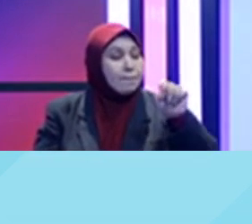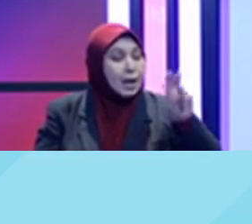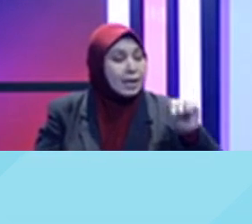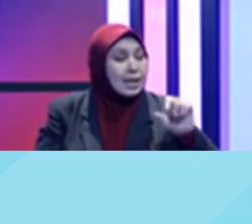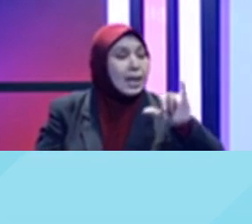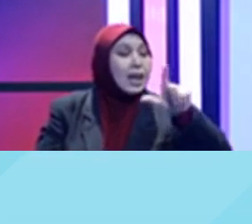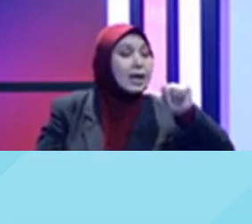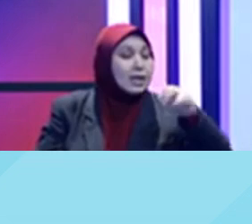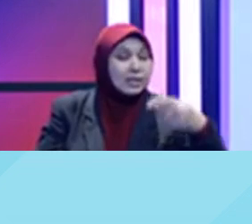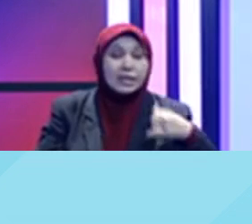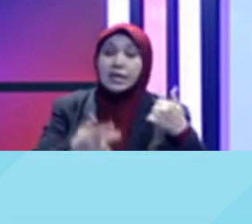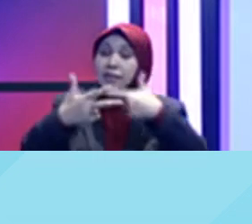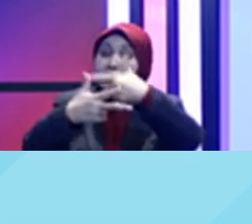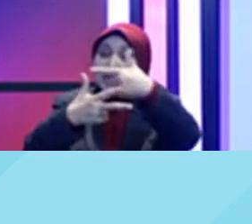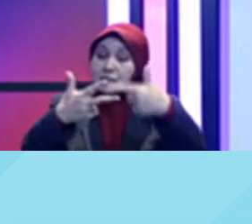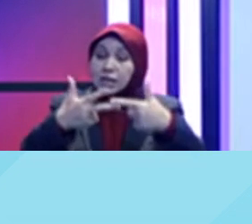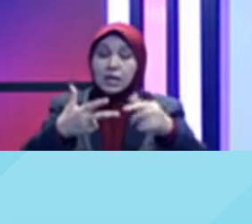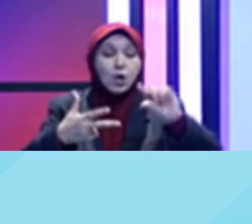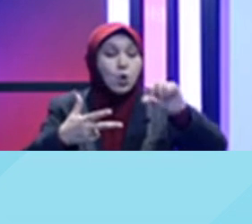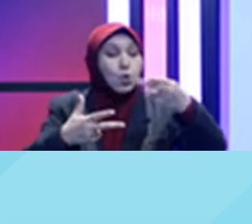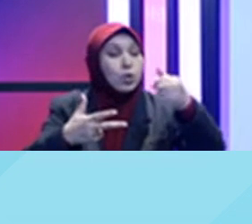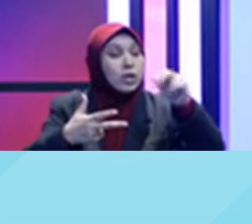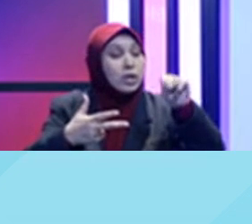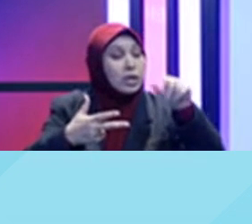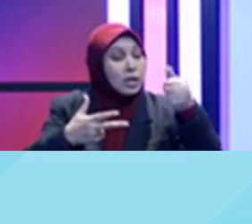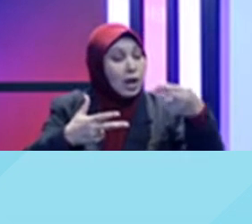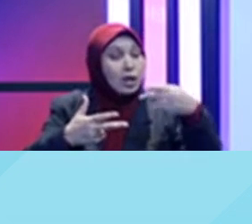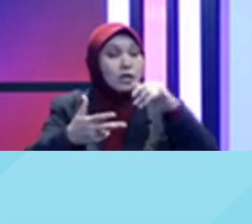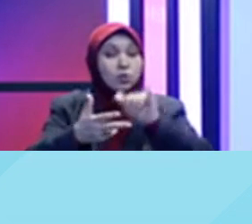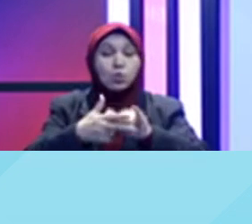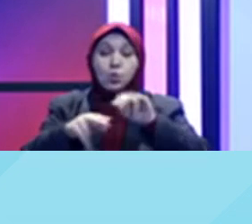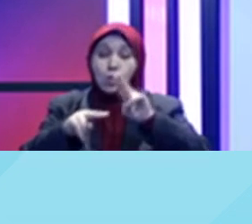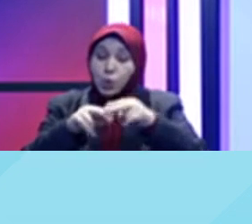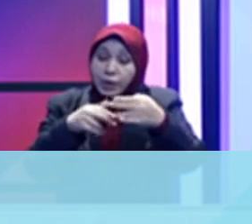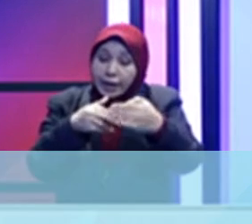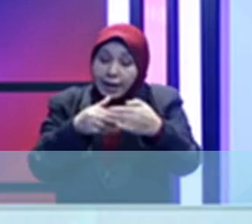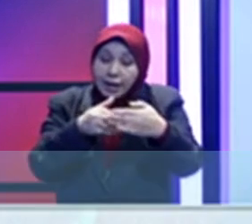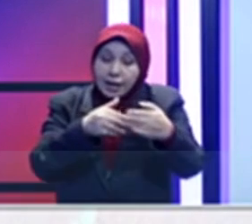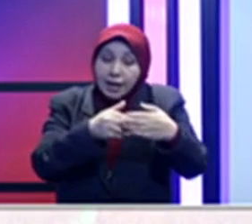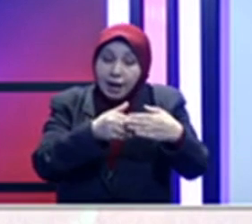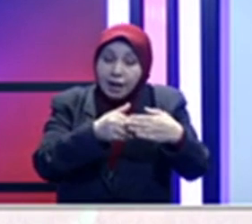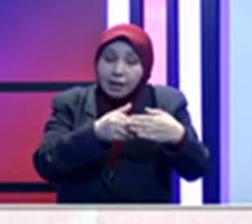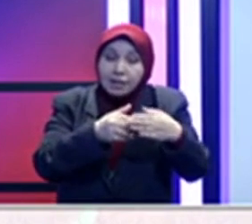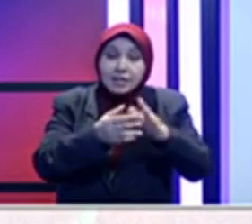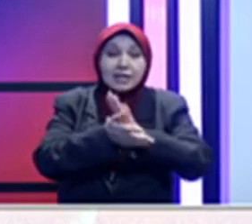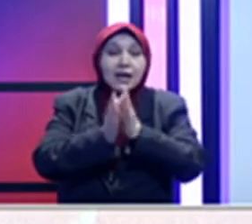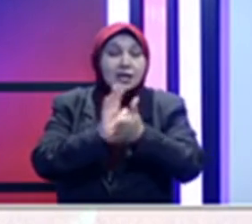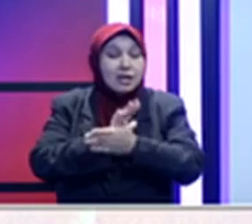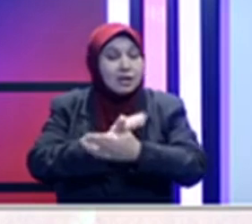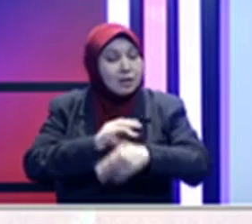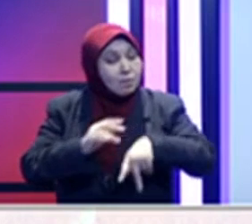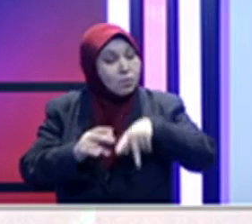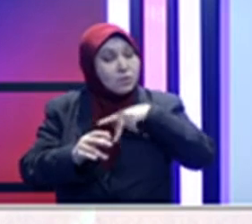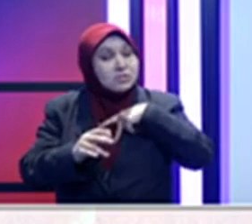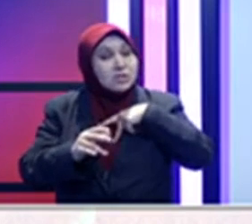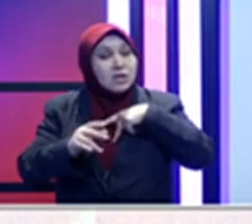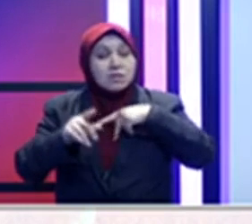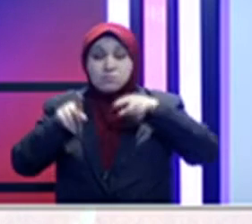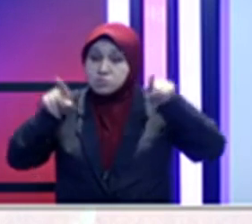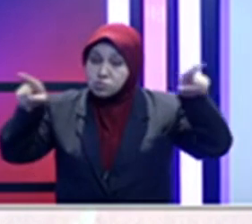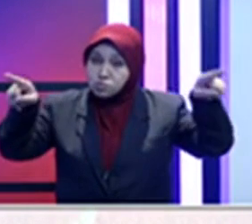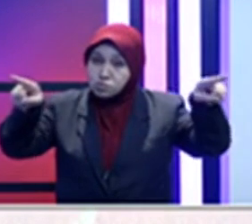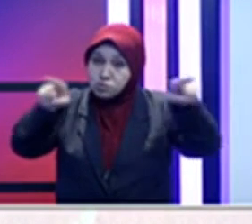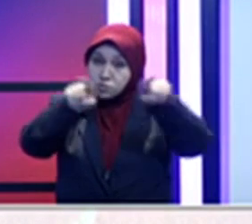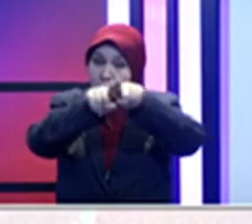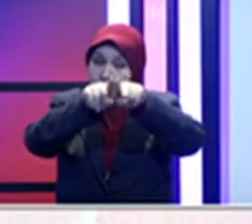ketiga tinggi kena Bunda make bilagunnah tuh duduk dekat-dekat sahabat-sahabat lihat make di punya ke sama rataan